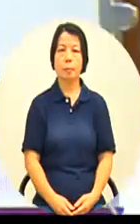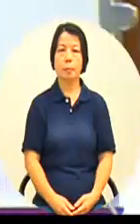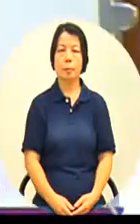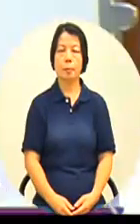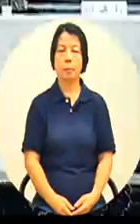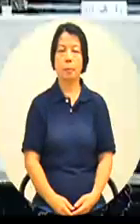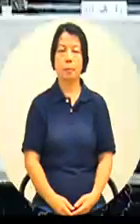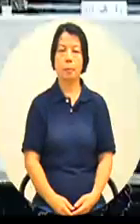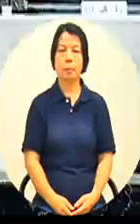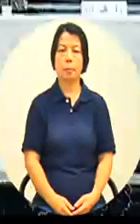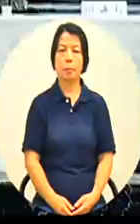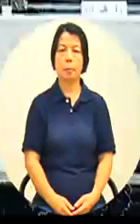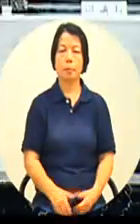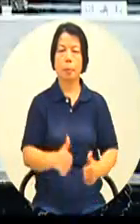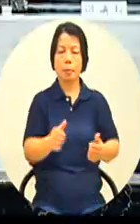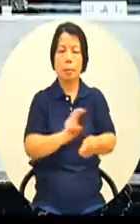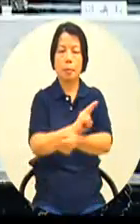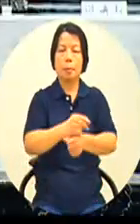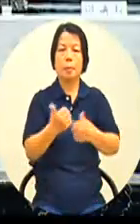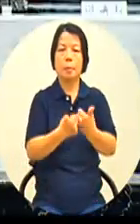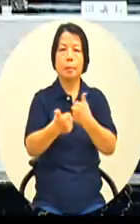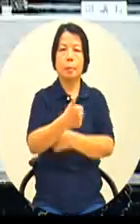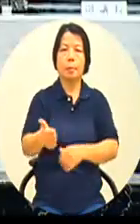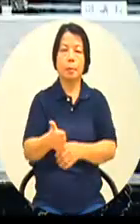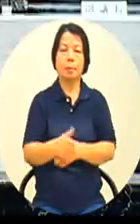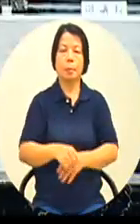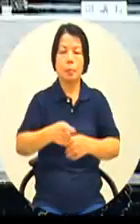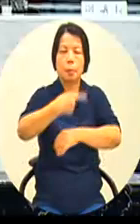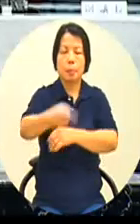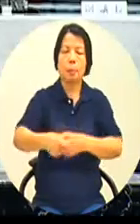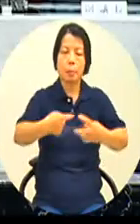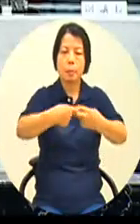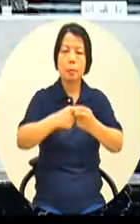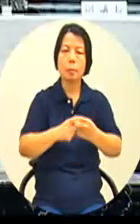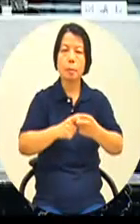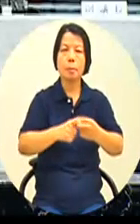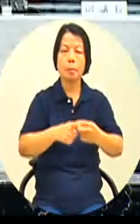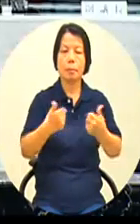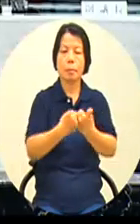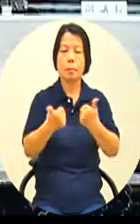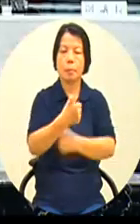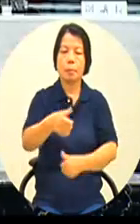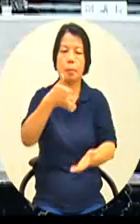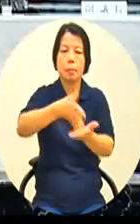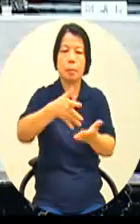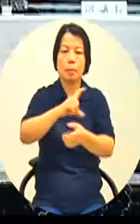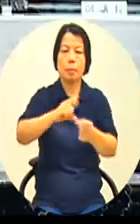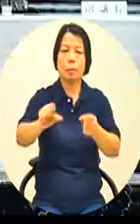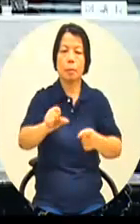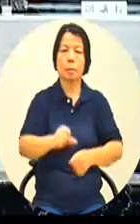好，谢谢，谢谢林武忠议员。接下来是李乔如李议员，15分钟。